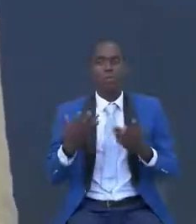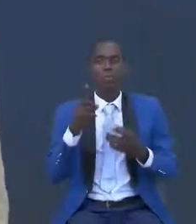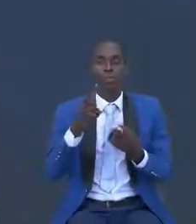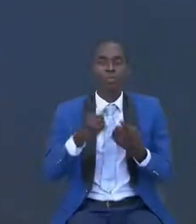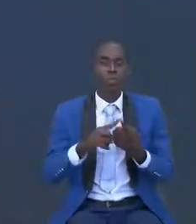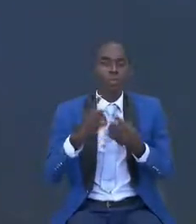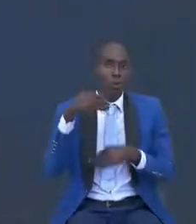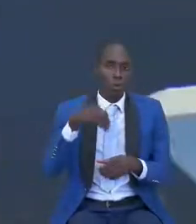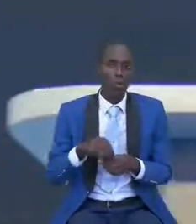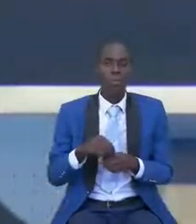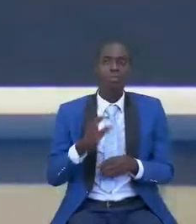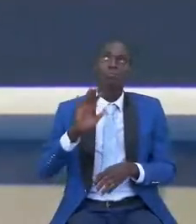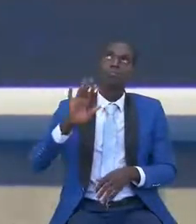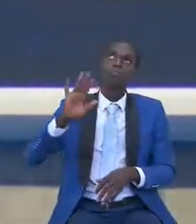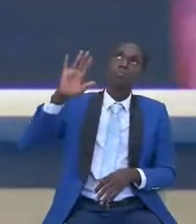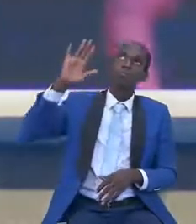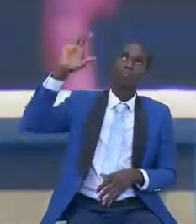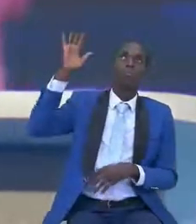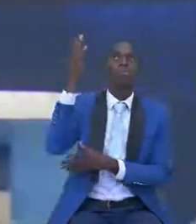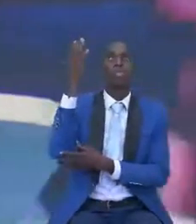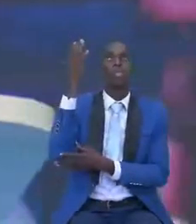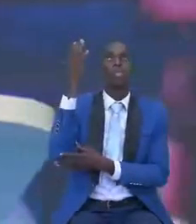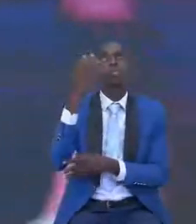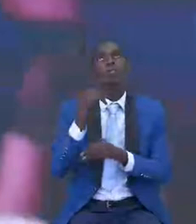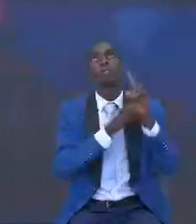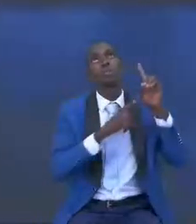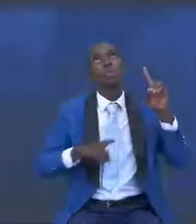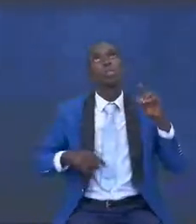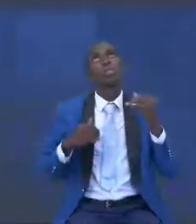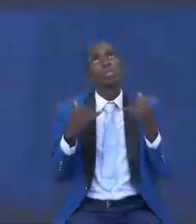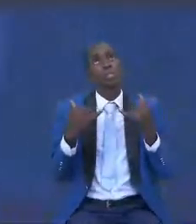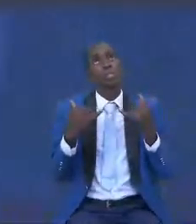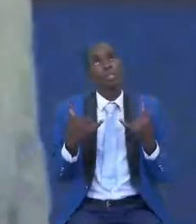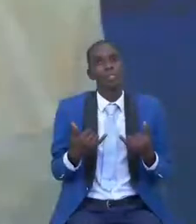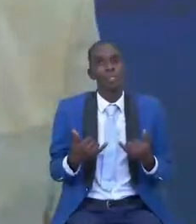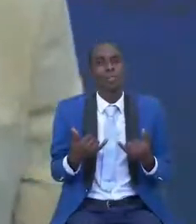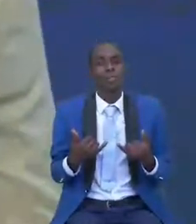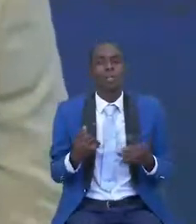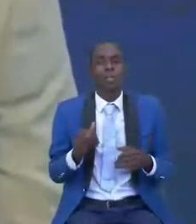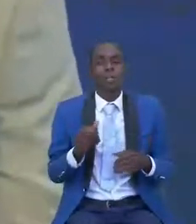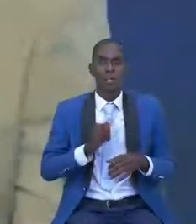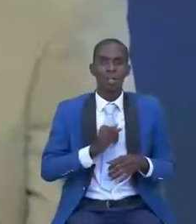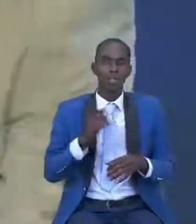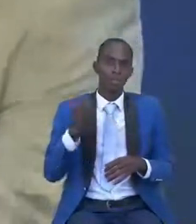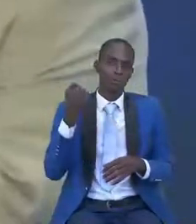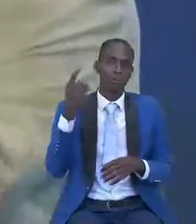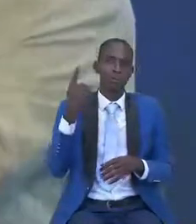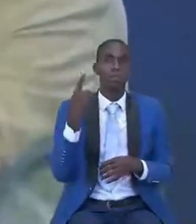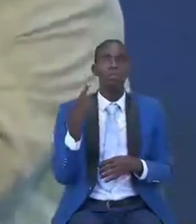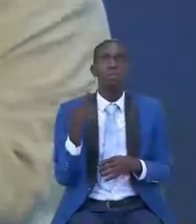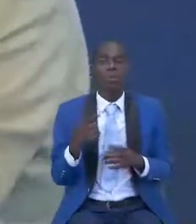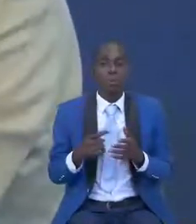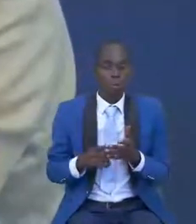la culpabilité de ton cœur. Tu veux qu'il entre, lève cette main. Et dis Seigneur, maintenant